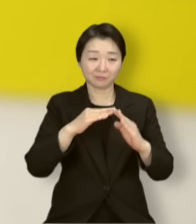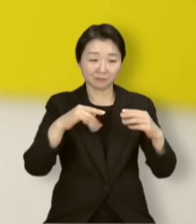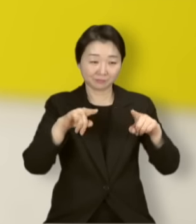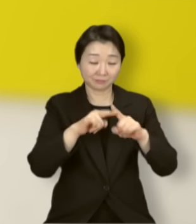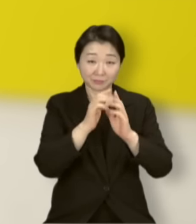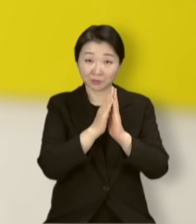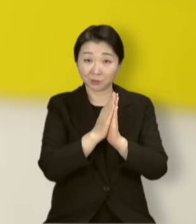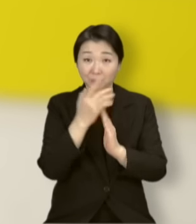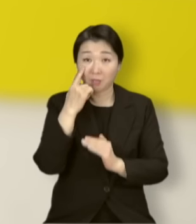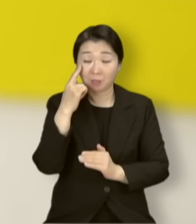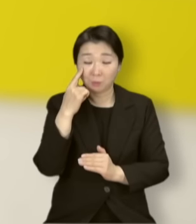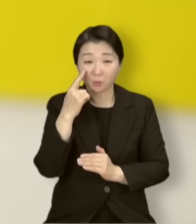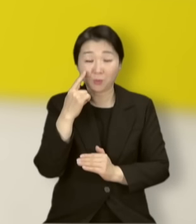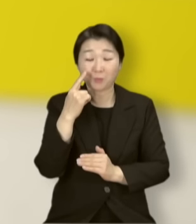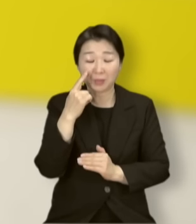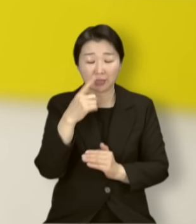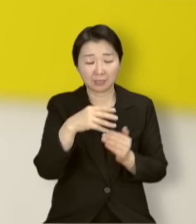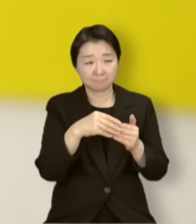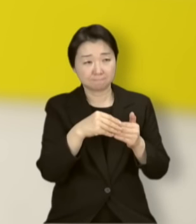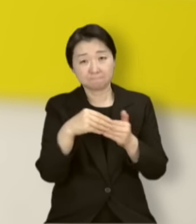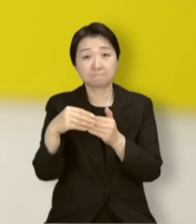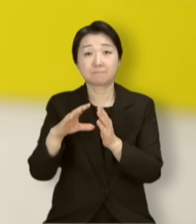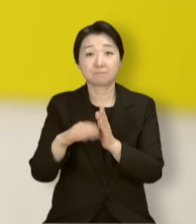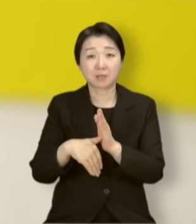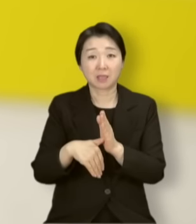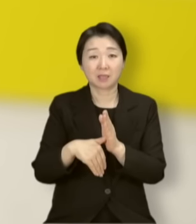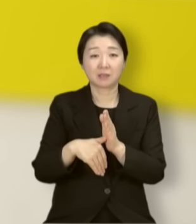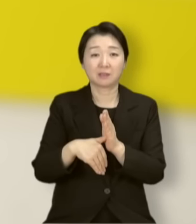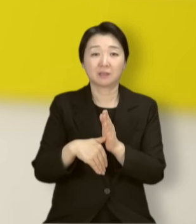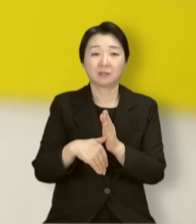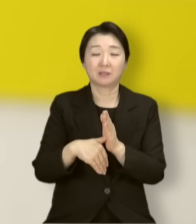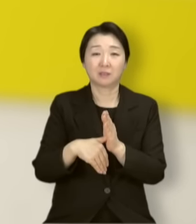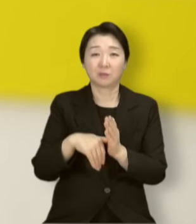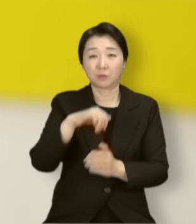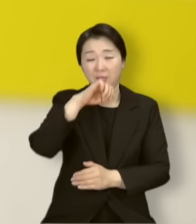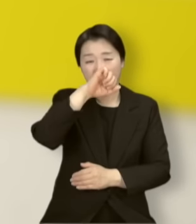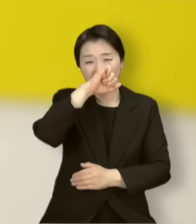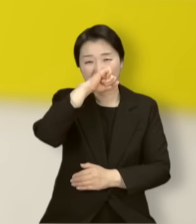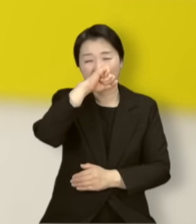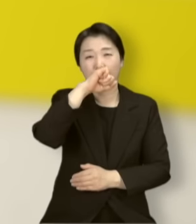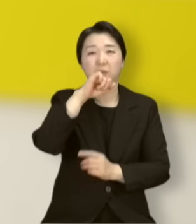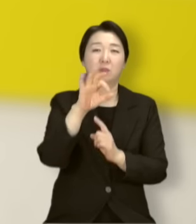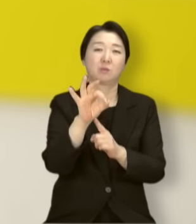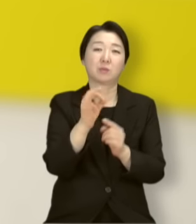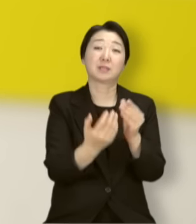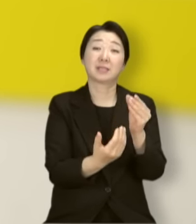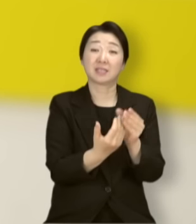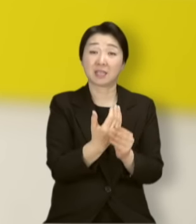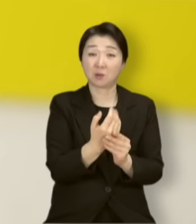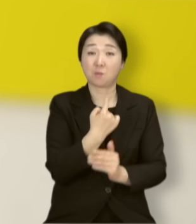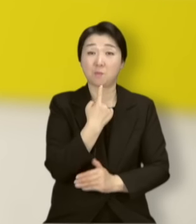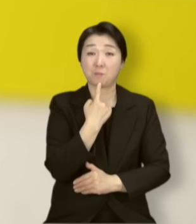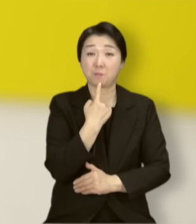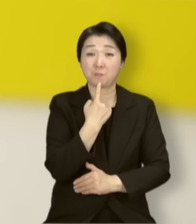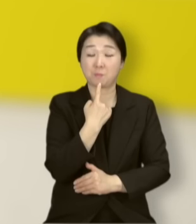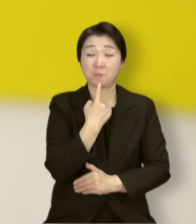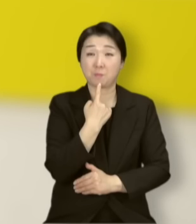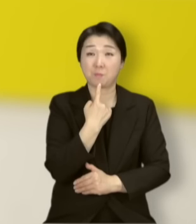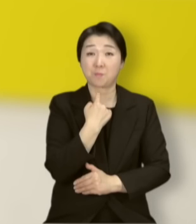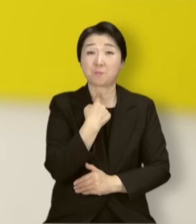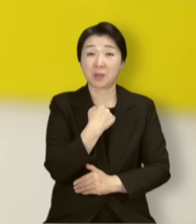교회에서 같이 기도하고 끌고 나가는 과정에서 조그만 재정 사고가 있었거든요. 네.